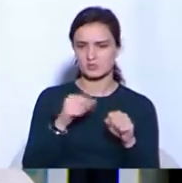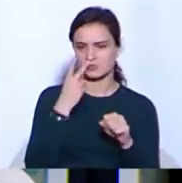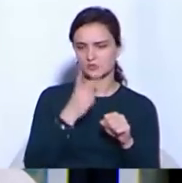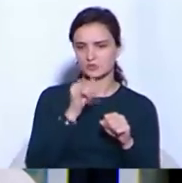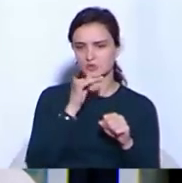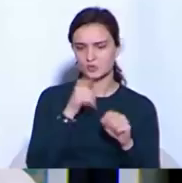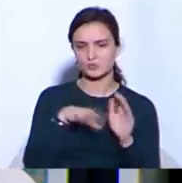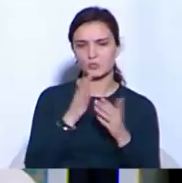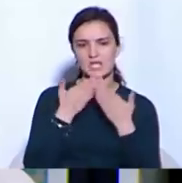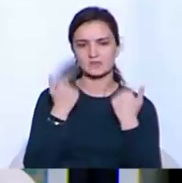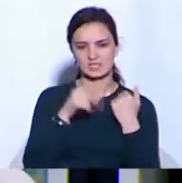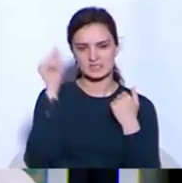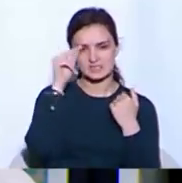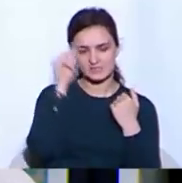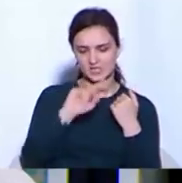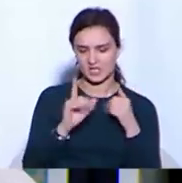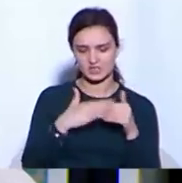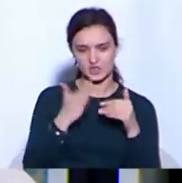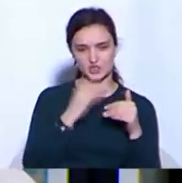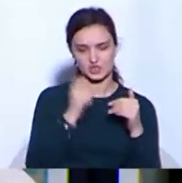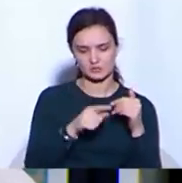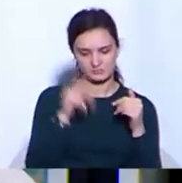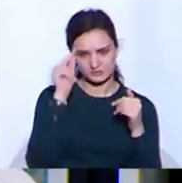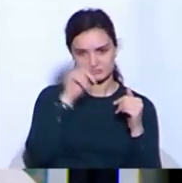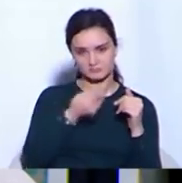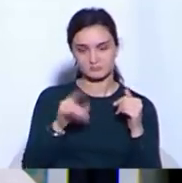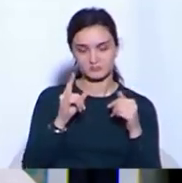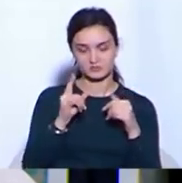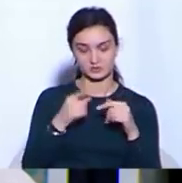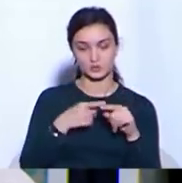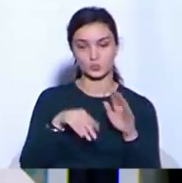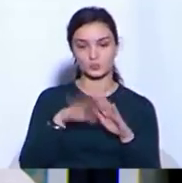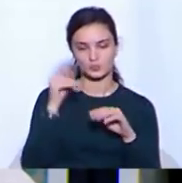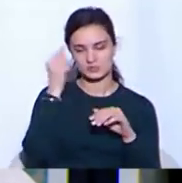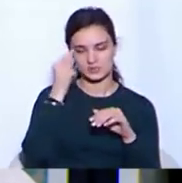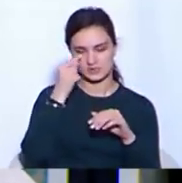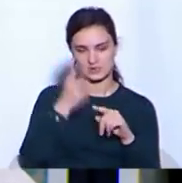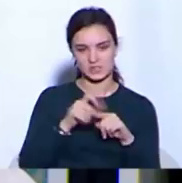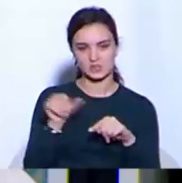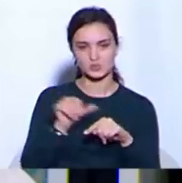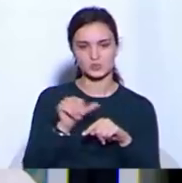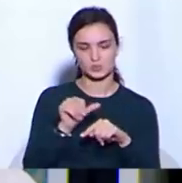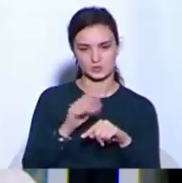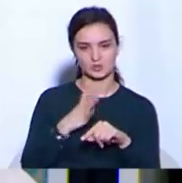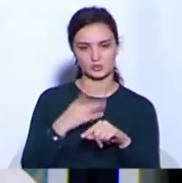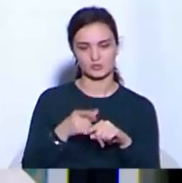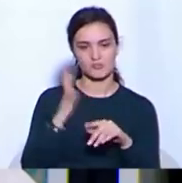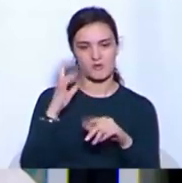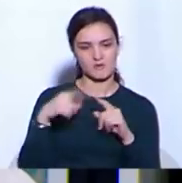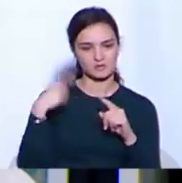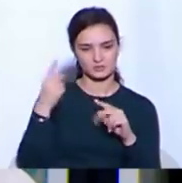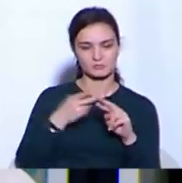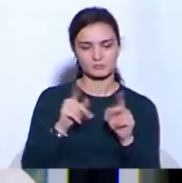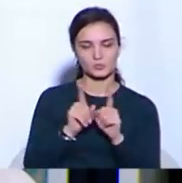მოგვეჩვენოთ, რომ თითქოს უფრო ადვილად ისწავლა რაღაც საშჯელის შიშით, მაგრამ ამან შეიძლება მის ფსიქიკაზე ძალიან ცუდი გავლენა იქონიოს მომავალში